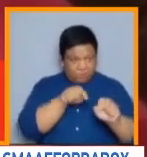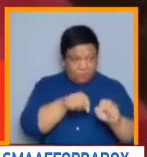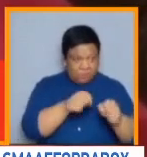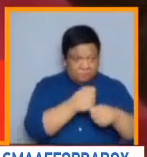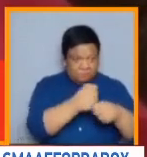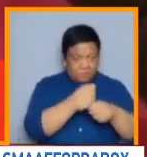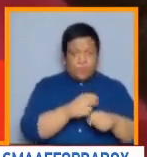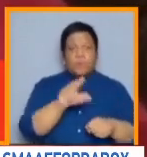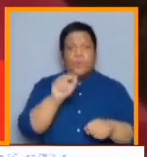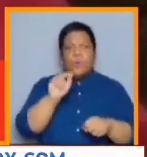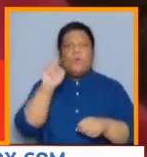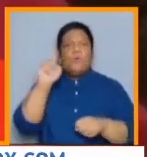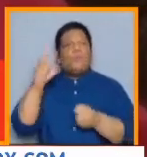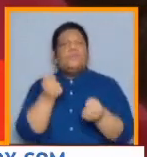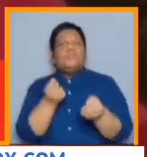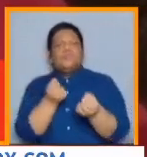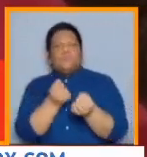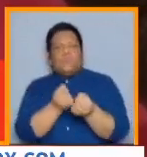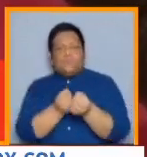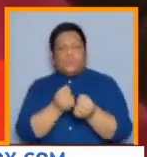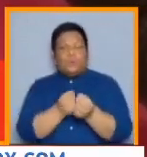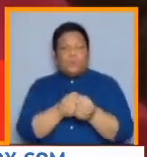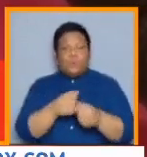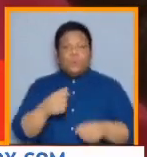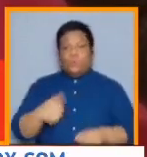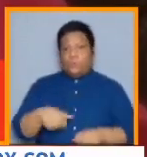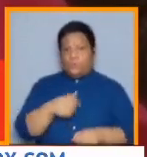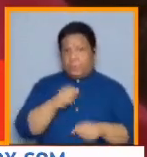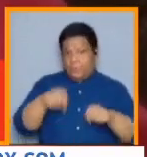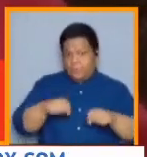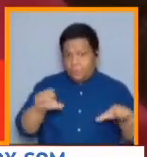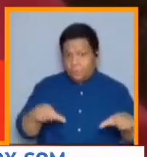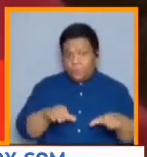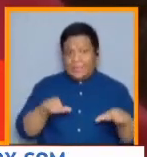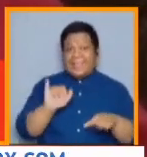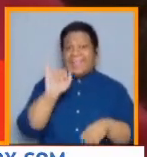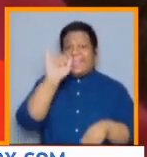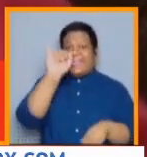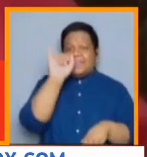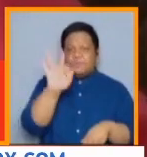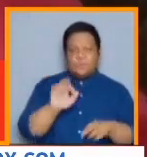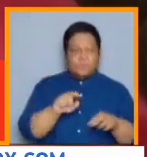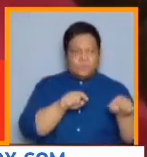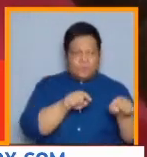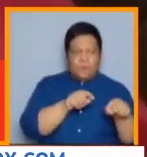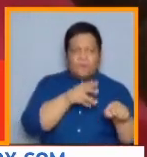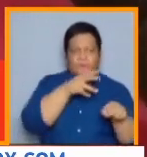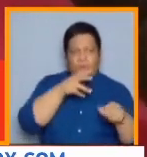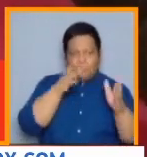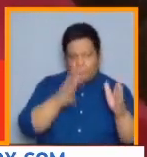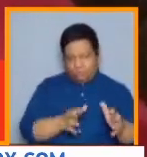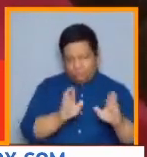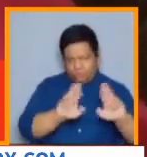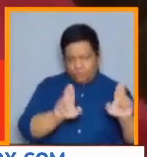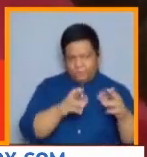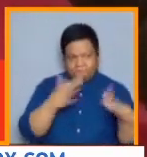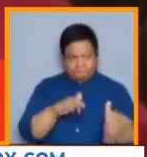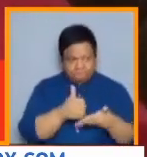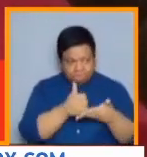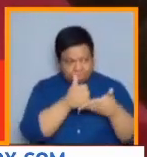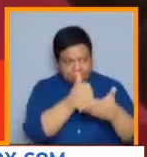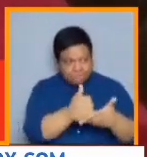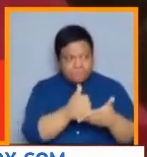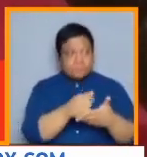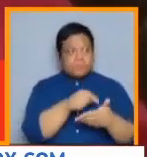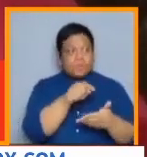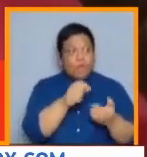Pwede lang natin ganap na gagawin yun pag handa na yung mga magsasaka natin at natulungan na natin sila na maibaba yung cost of production. Paano